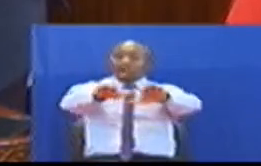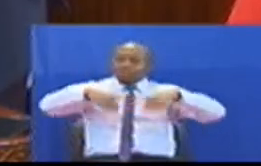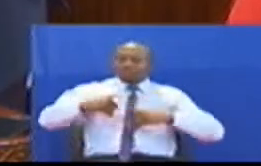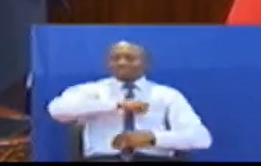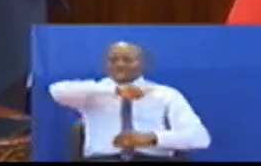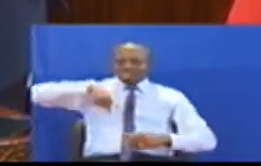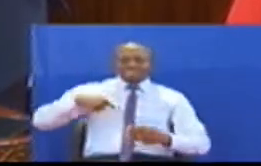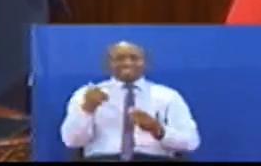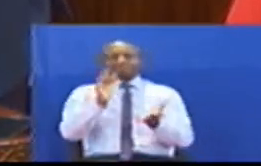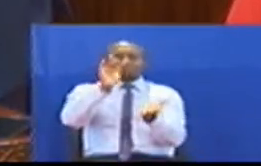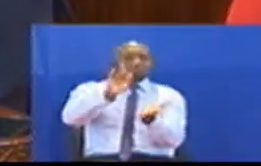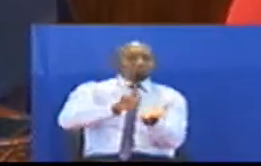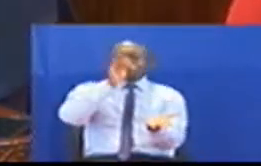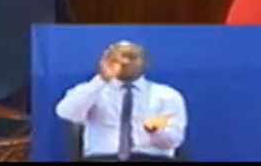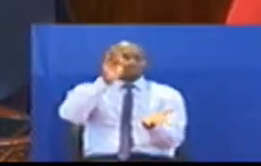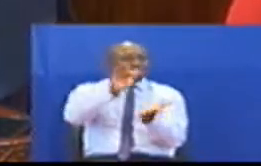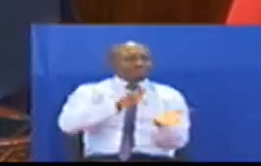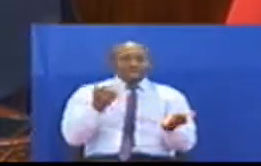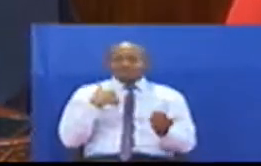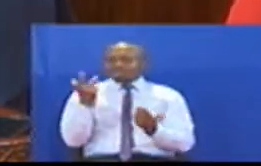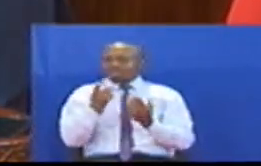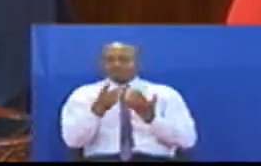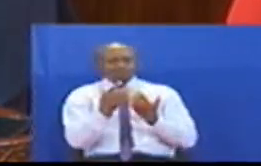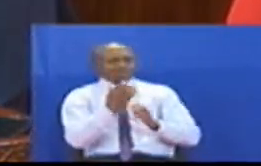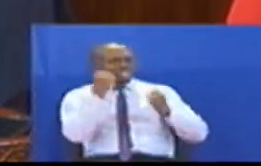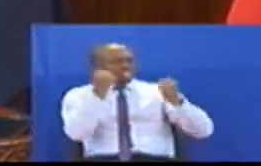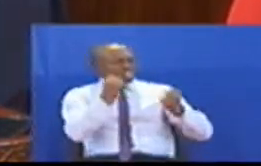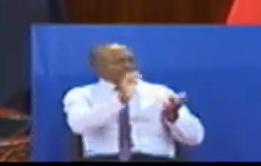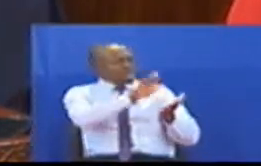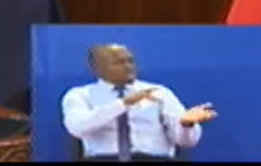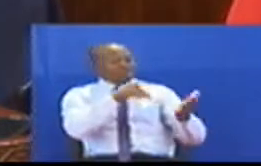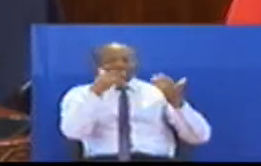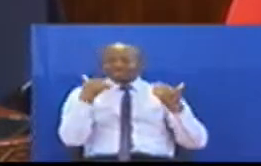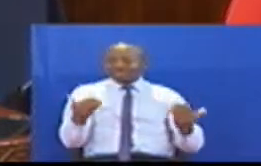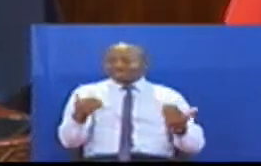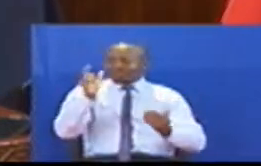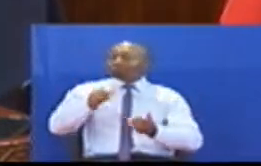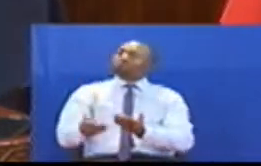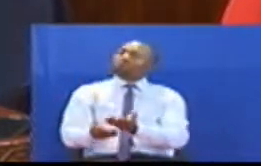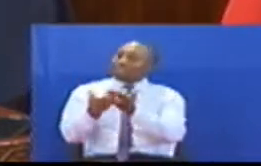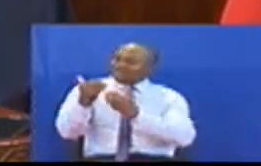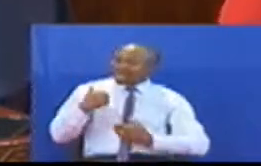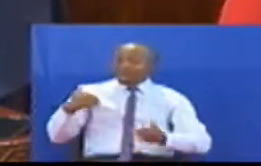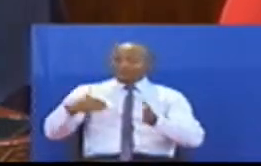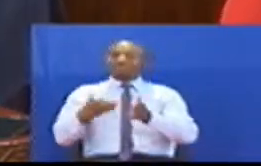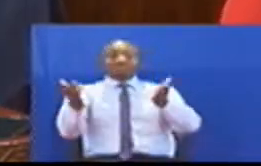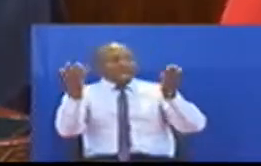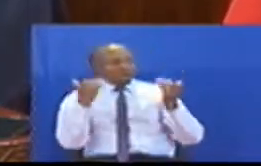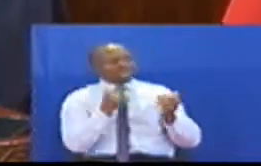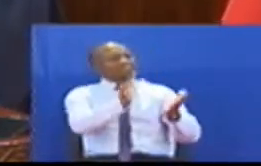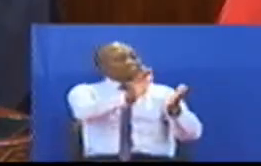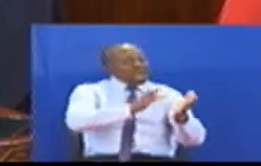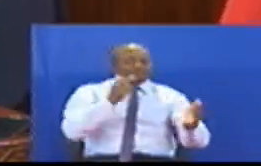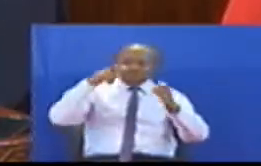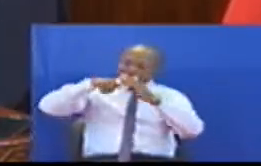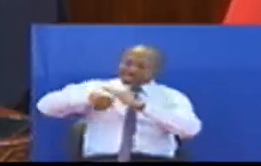tu. Maana mwanzo tulikuwa tunakana mimi na Bwege labda tutapata shida katika kubofia, lakini watu wako wametusaidia mpaka mimi na Bwege sasa tunabofia na tunaingia